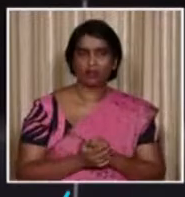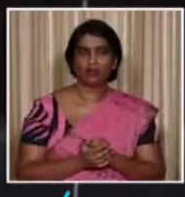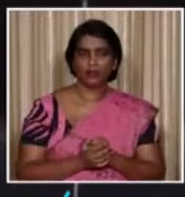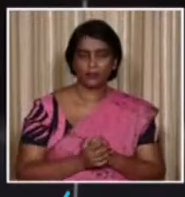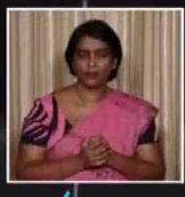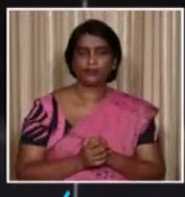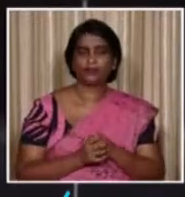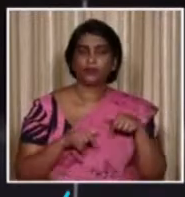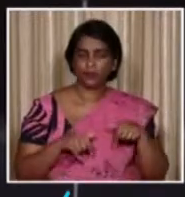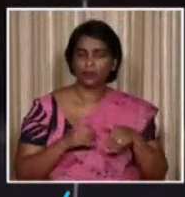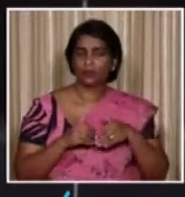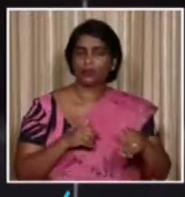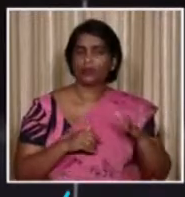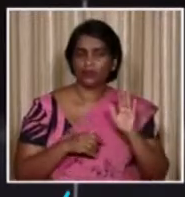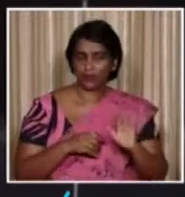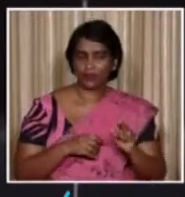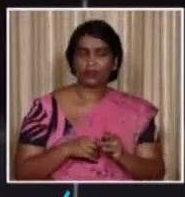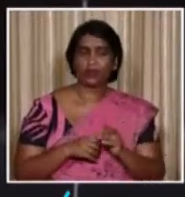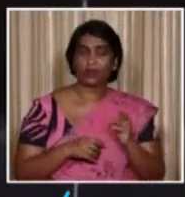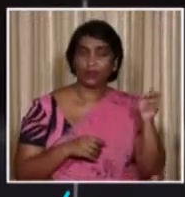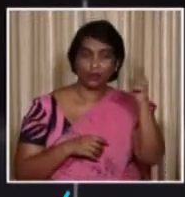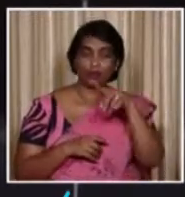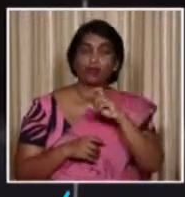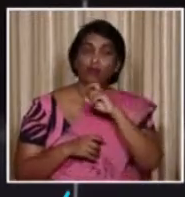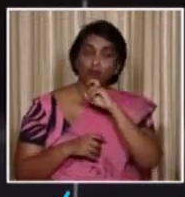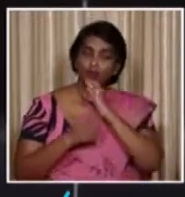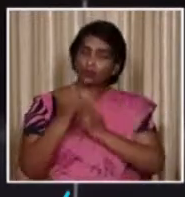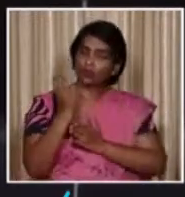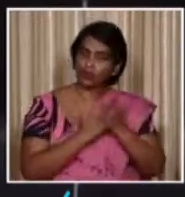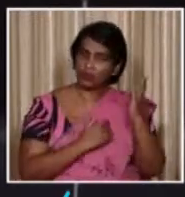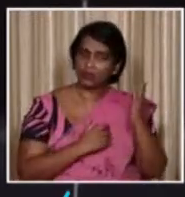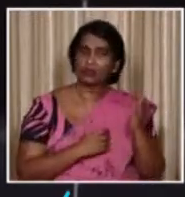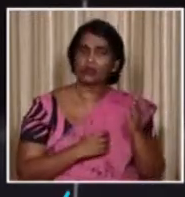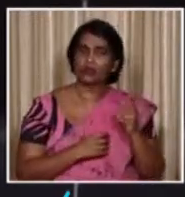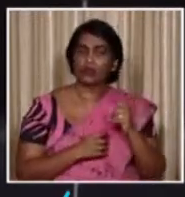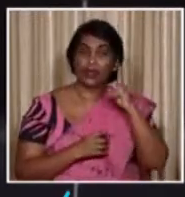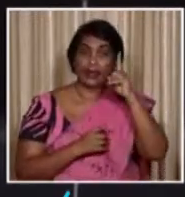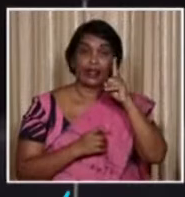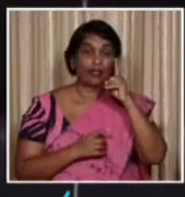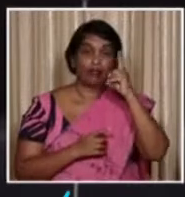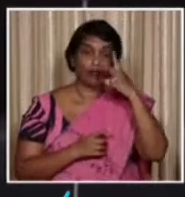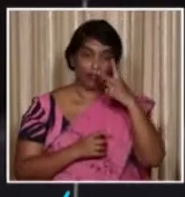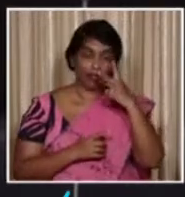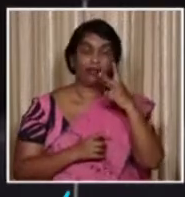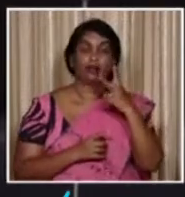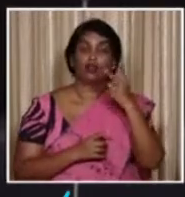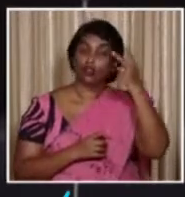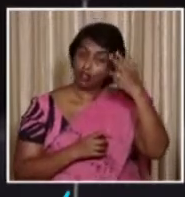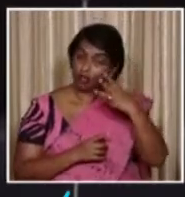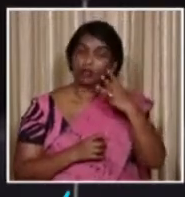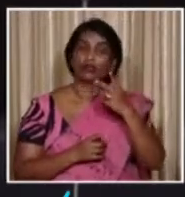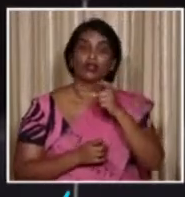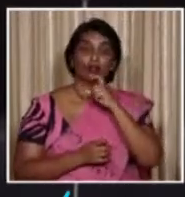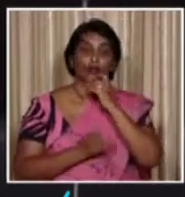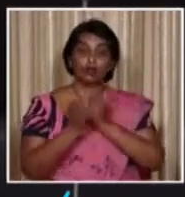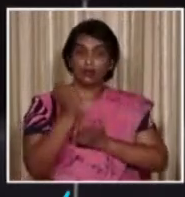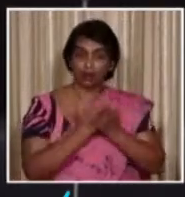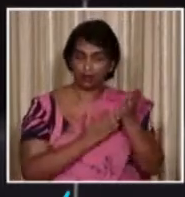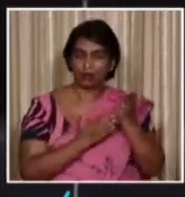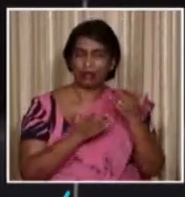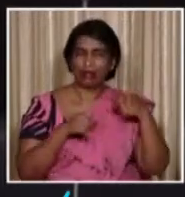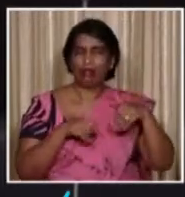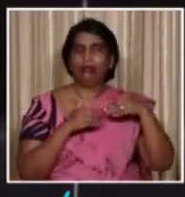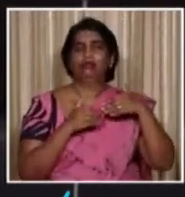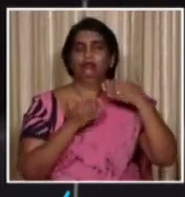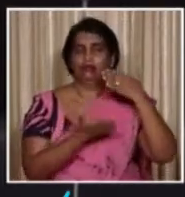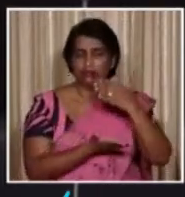ඒකයි දැනට තියෙන තත්ත්වේ ඔබතුමාලම අධිකරණයට ගියා එක සැරයක් නෙමෙයි දෙසරයක් නෙමෙයි තුන් සැරයක්ම දැන් ගිහිල්ලා හිර වෙලා